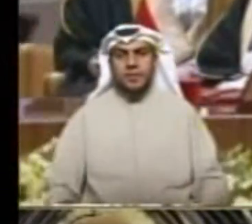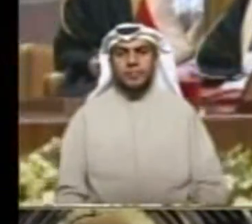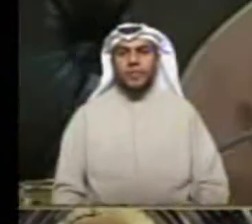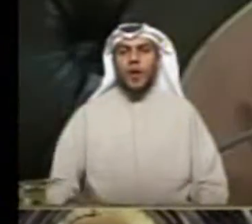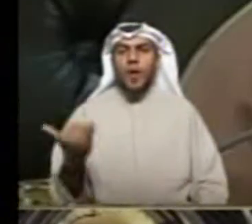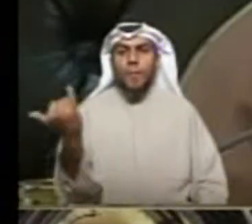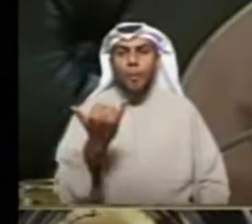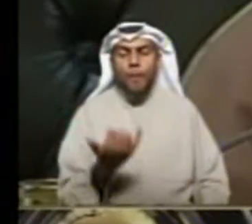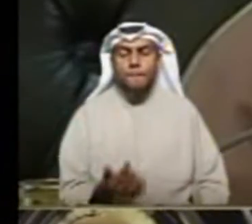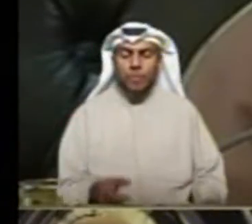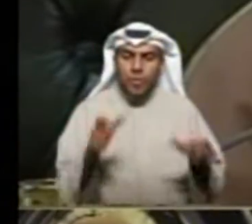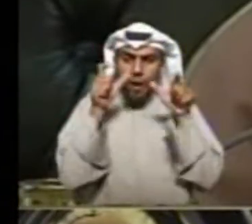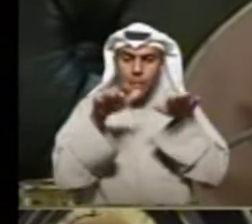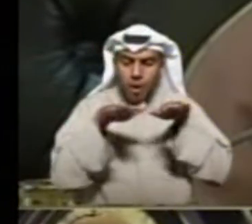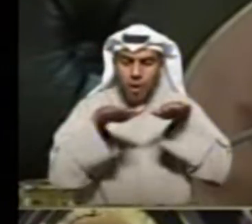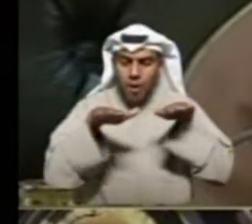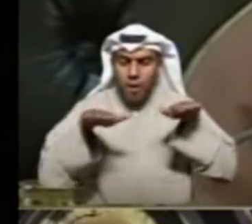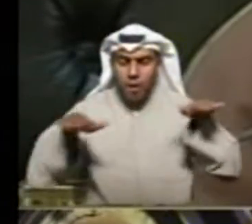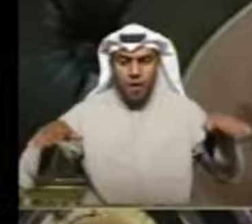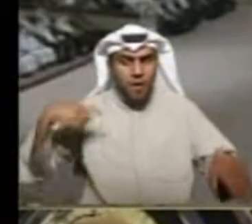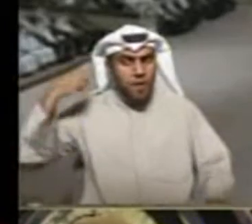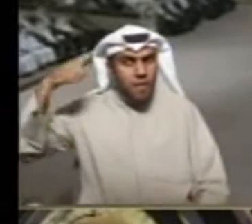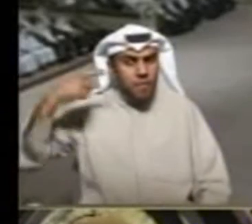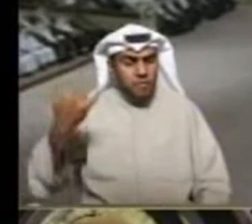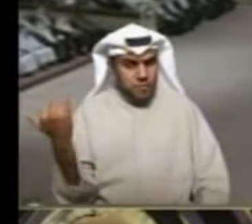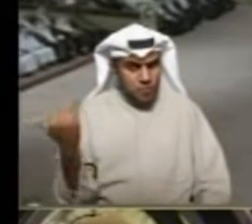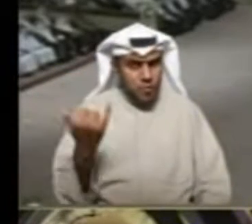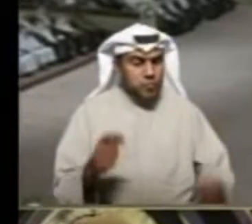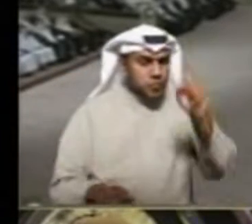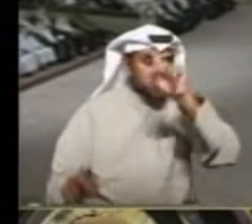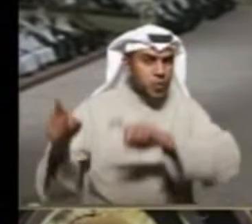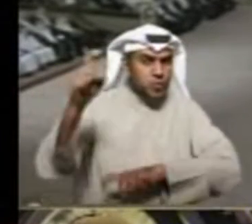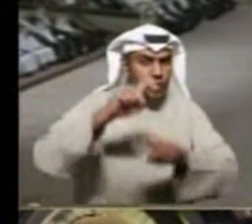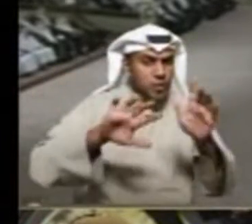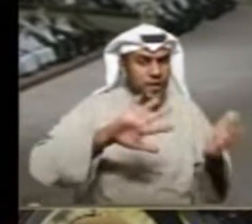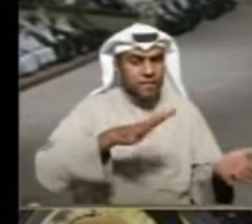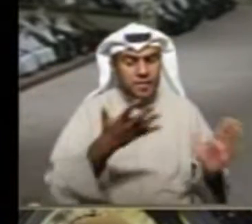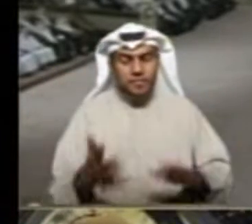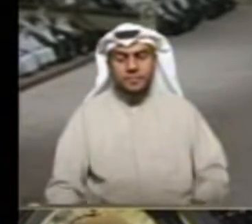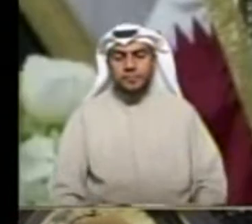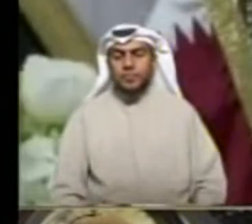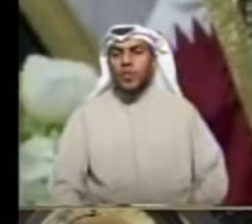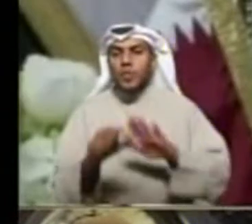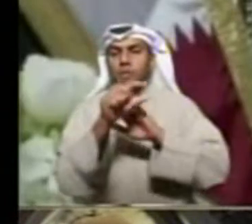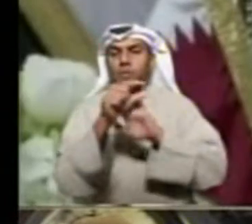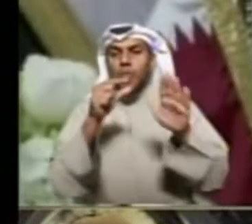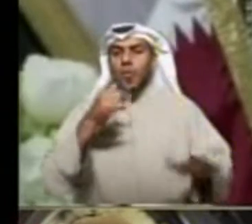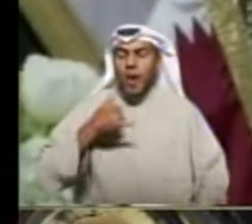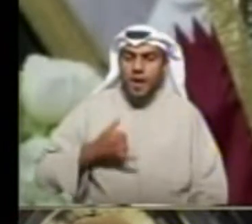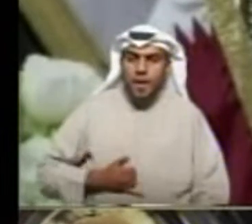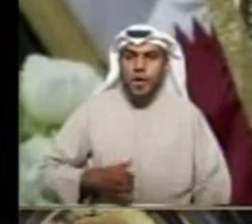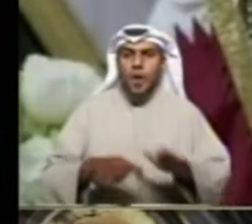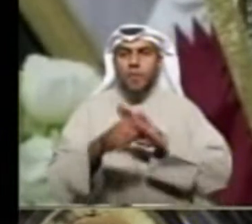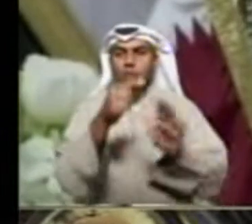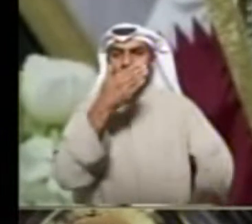المنطقة. ومن المتوقع أن تناقش القمة أيضا ملف الحرب على الإرهاب والتطرف وأزمة اليمن